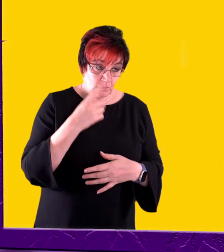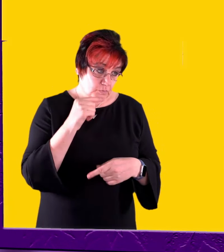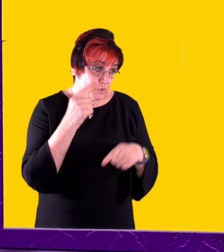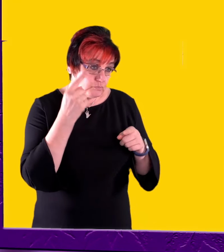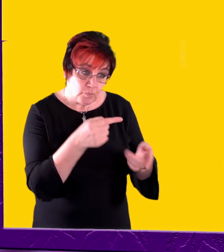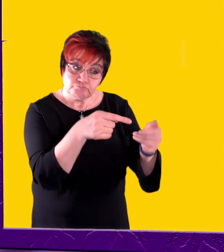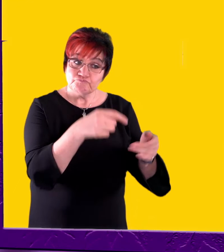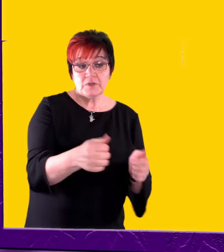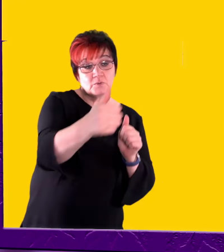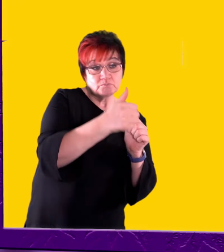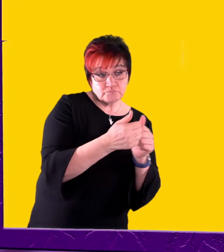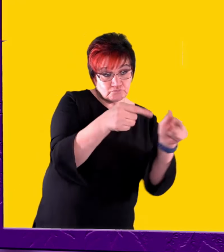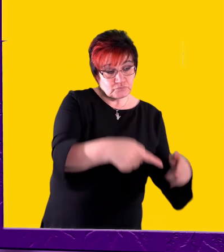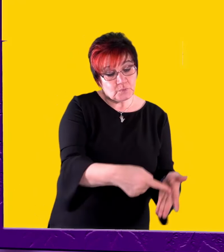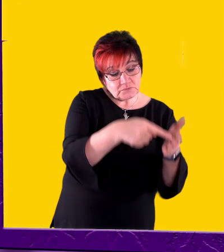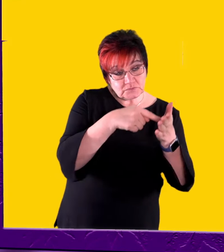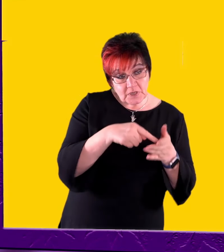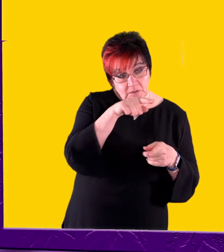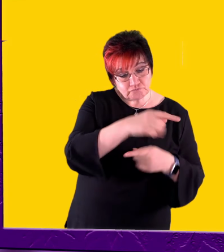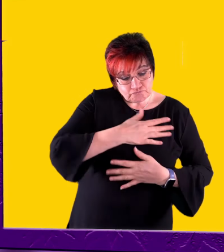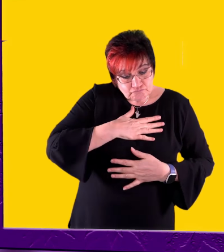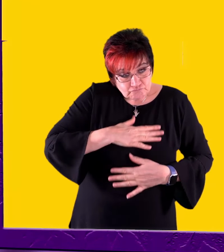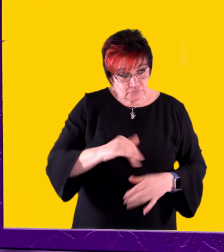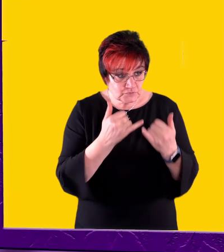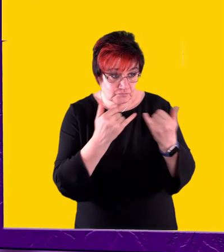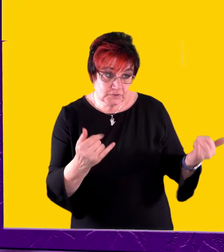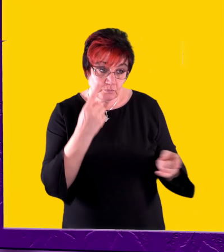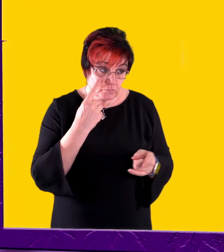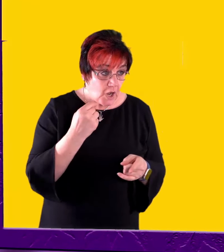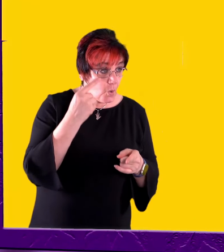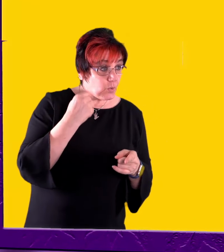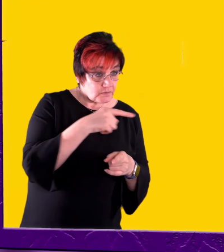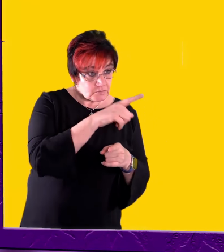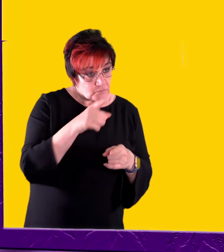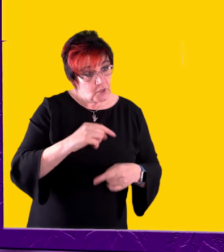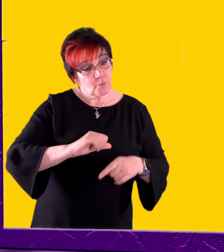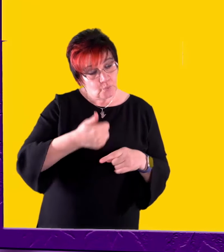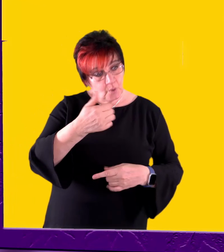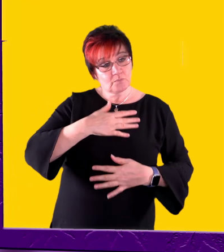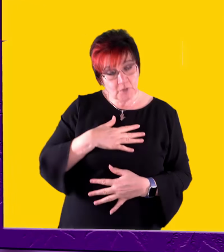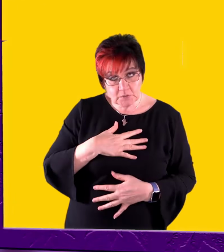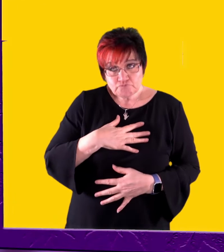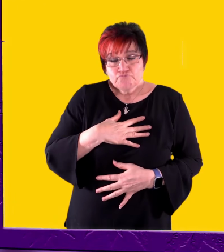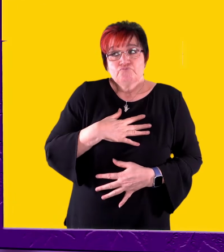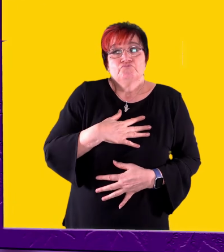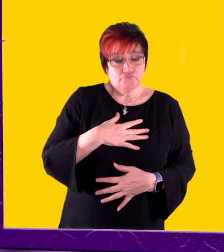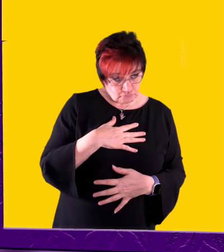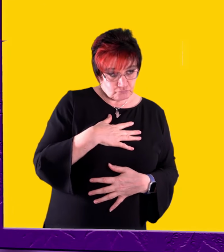Zeig mir, wenn du bei mir bist, wie dir so zumute ist. Wenn du traurig bist, dann seufze doch einmal.